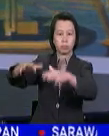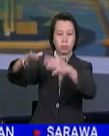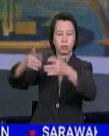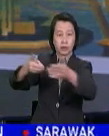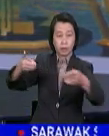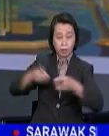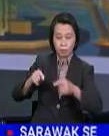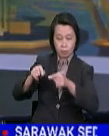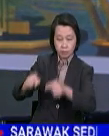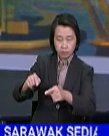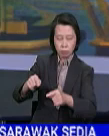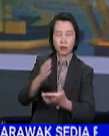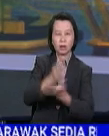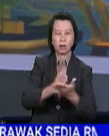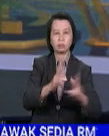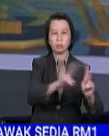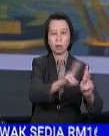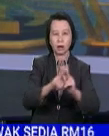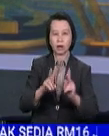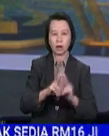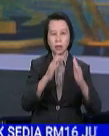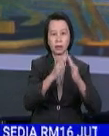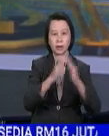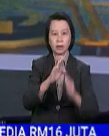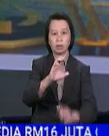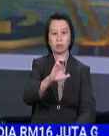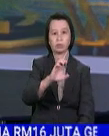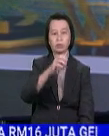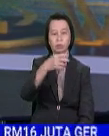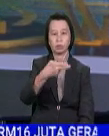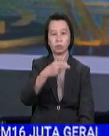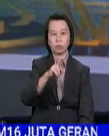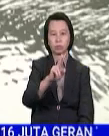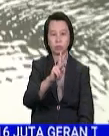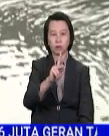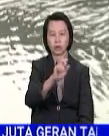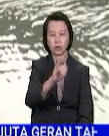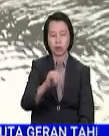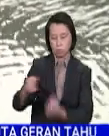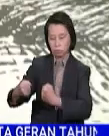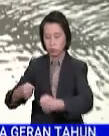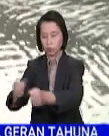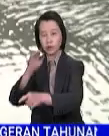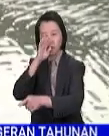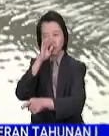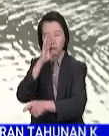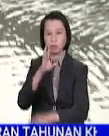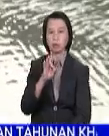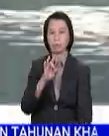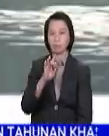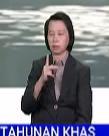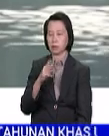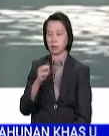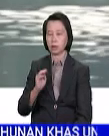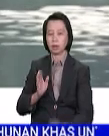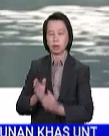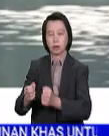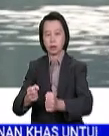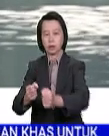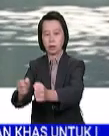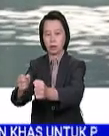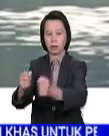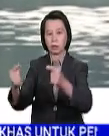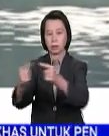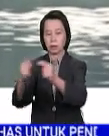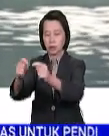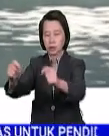daerah tersebut, khususnya beberapa kampung di Bandar Cukai. Sungai Tiruan sepanjang 88 km itu merentasi Paman hingga